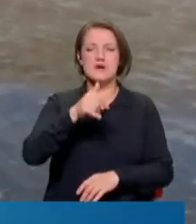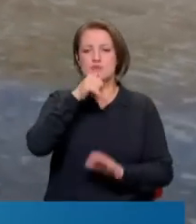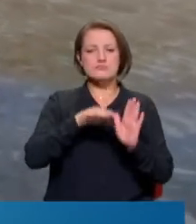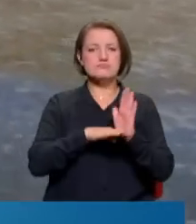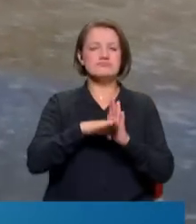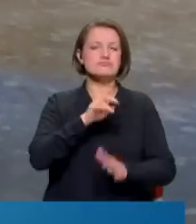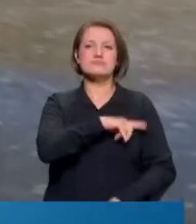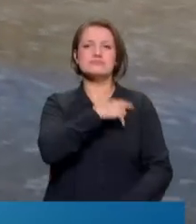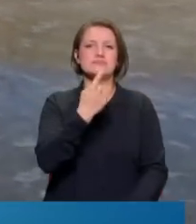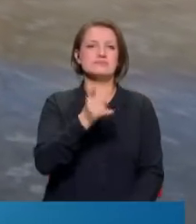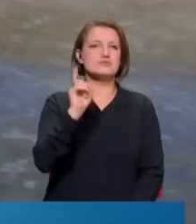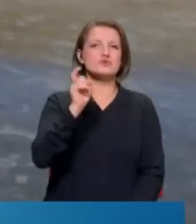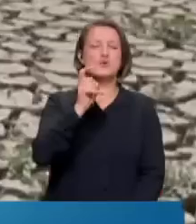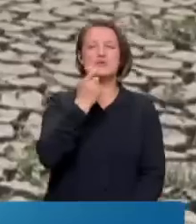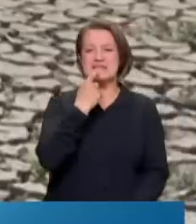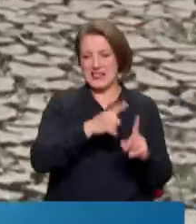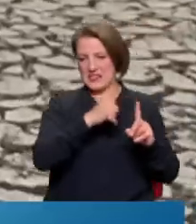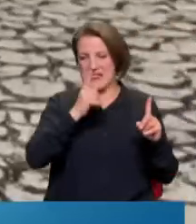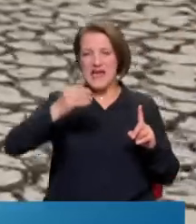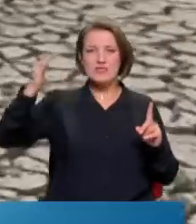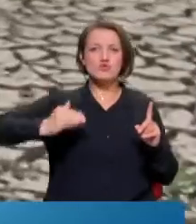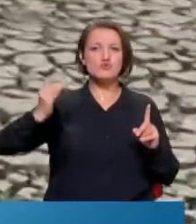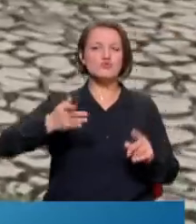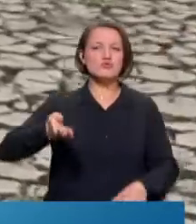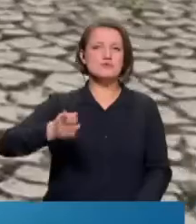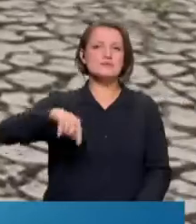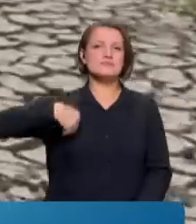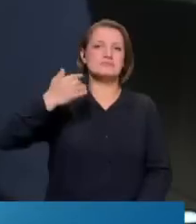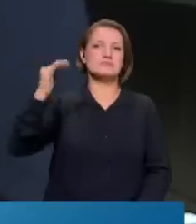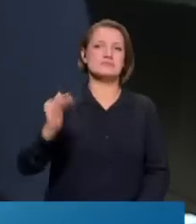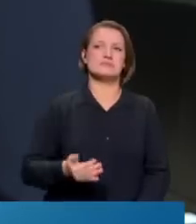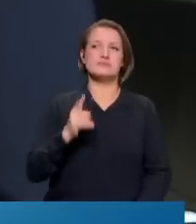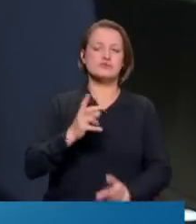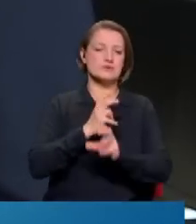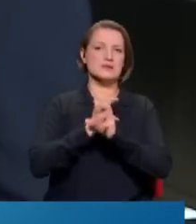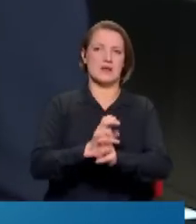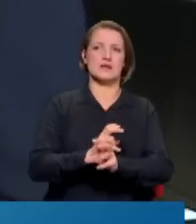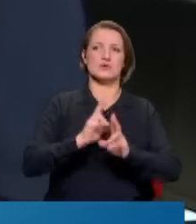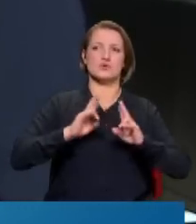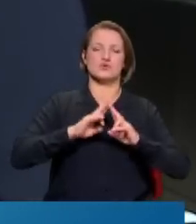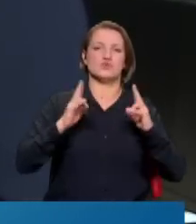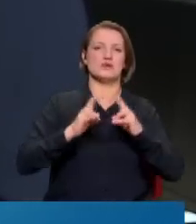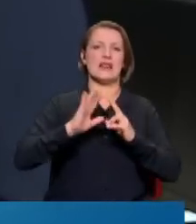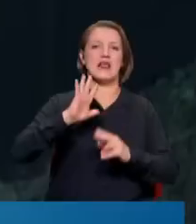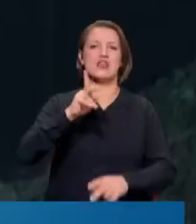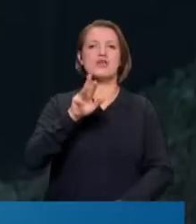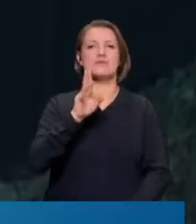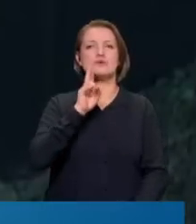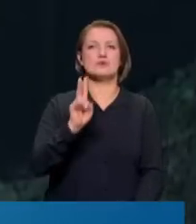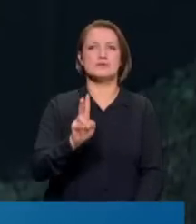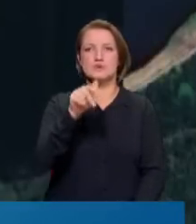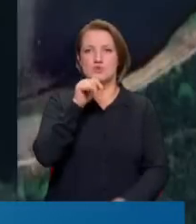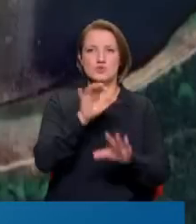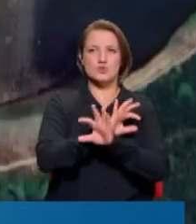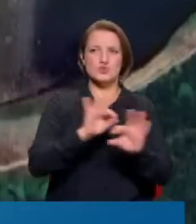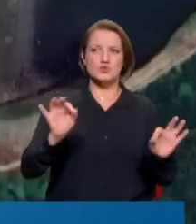doluluk oranı son 9 yılın en düşük seviyesine geriledi bu tehdit artık dünyanın geleceği gibi gözüküyor susuzluk